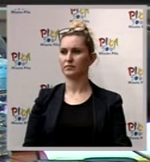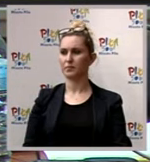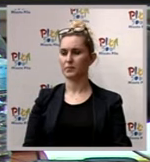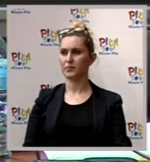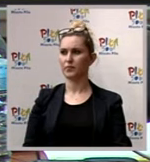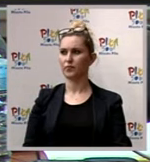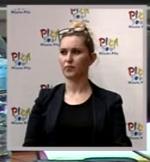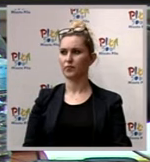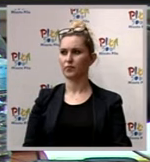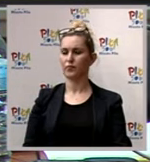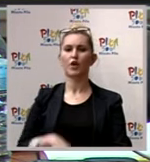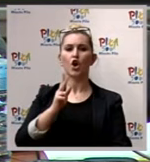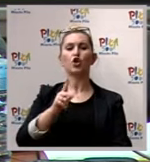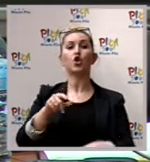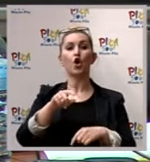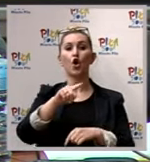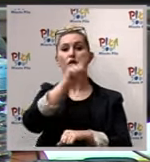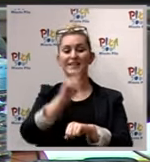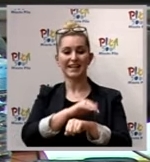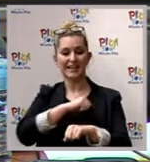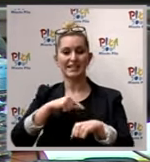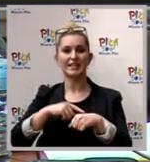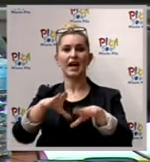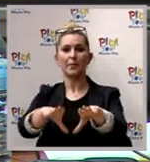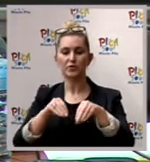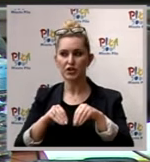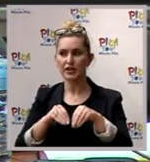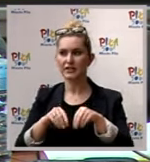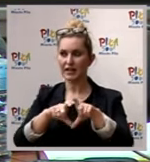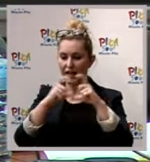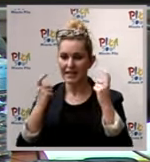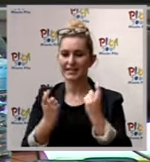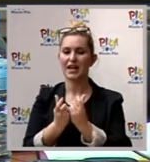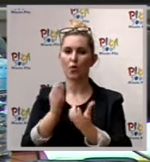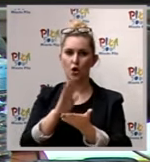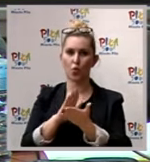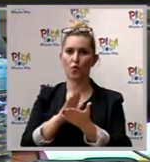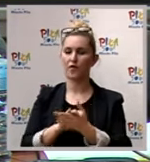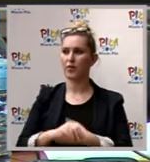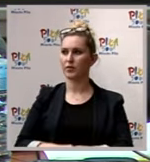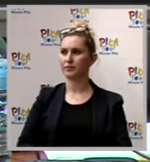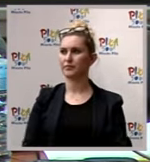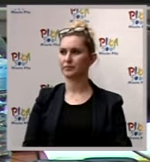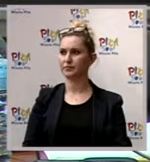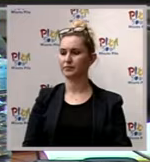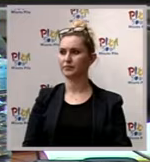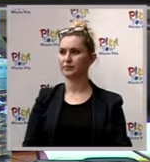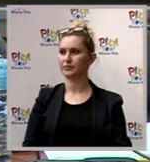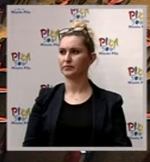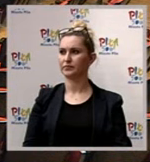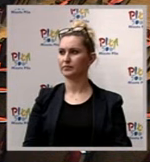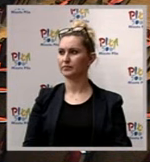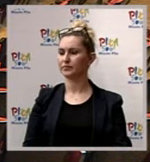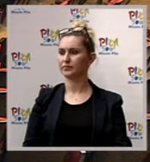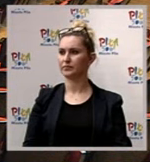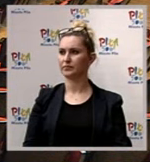Proszę Państwa, kto z Państwa jest za przyjęciem przedstawionej uchwały, projektu uchwały, proszę